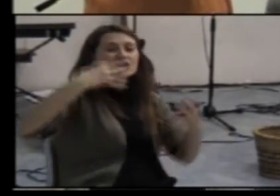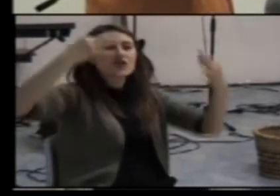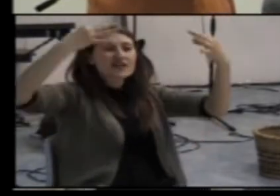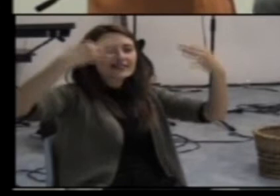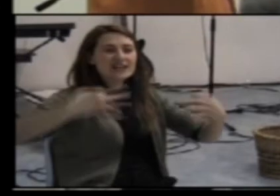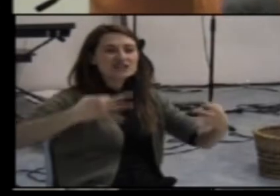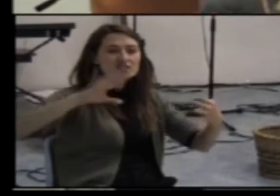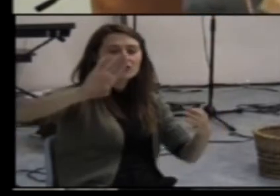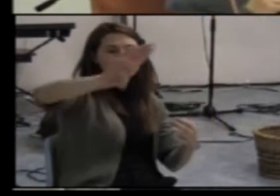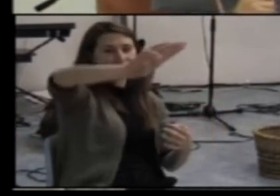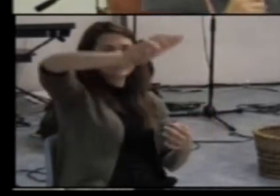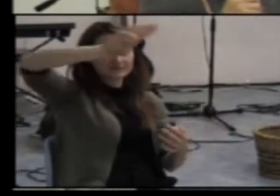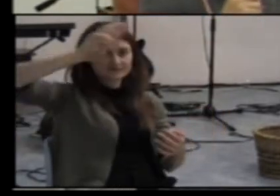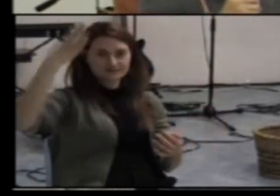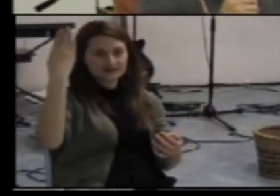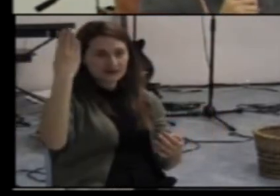e di uscire dal suo abbraccio.